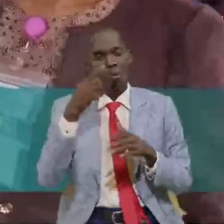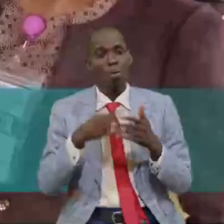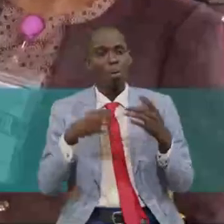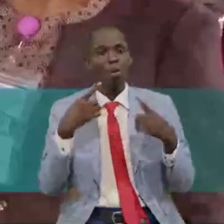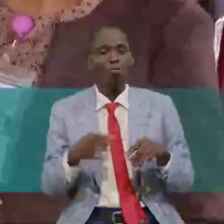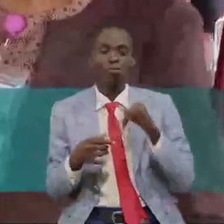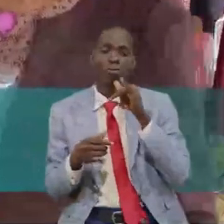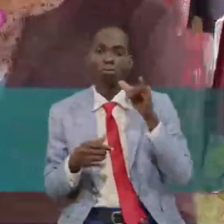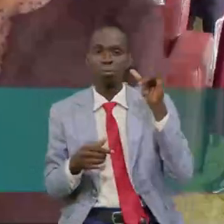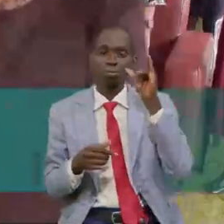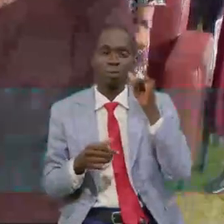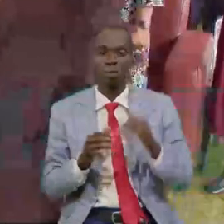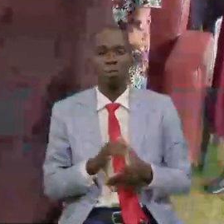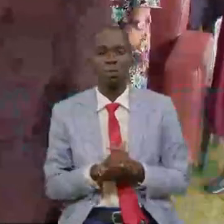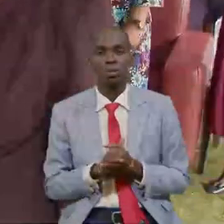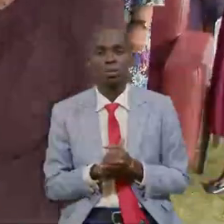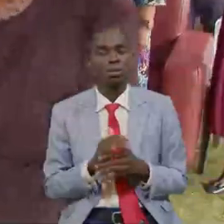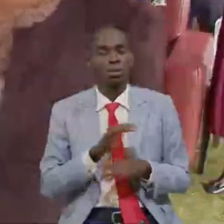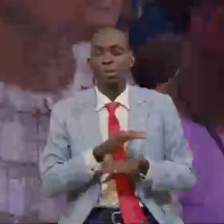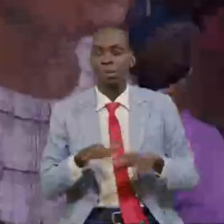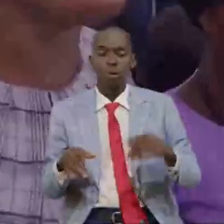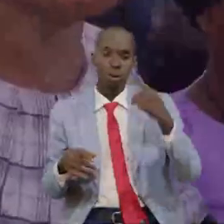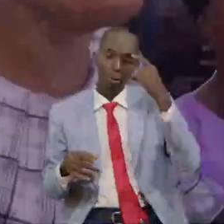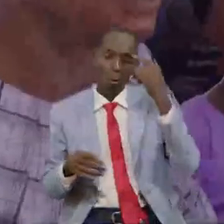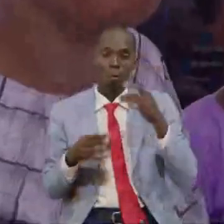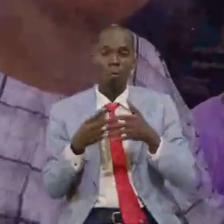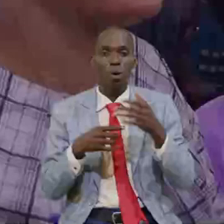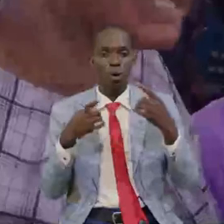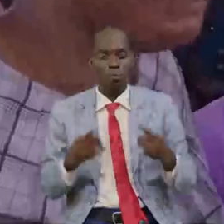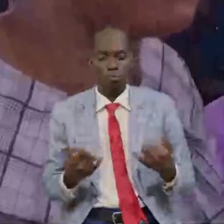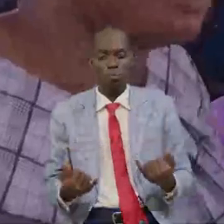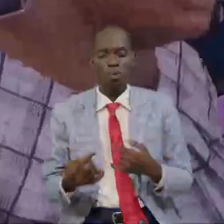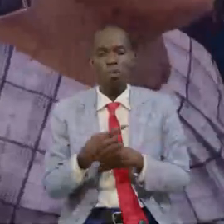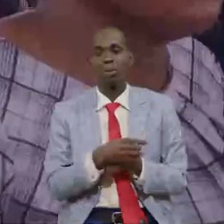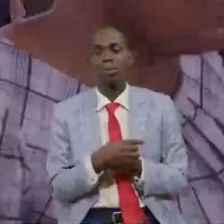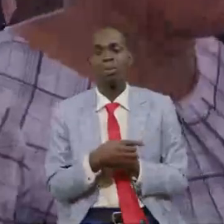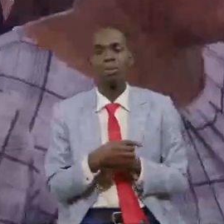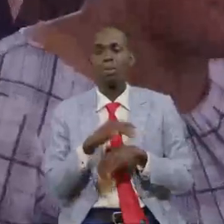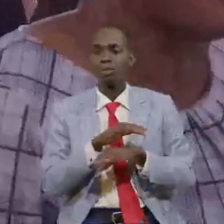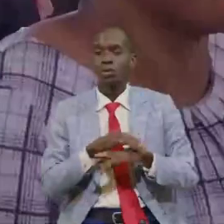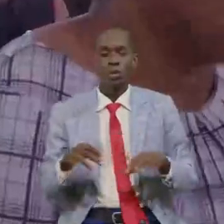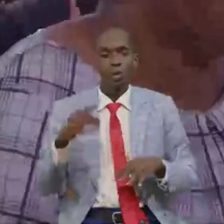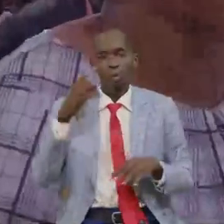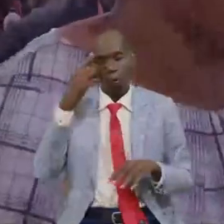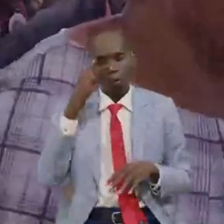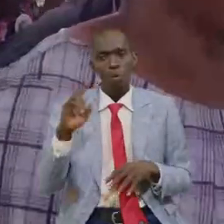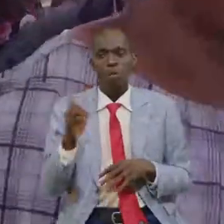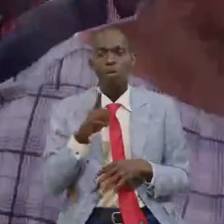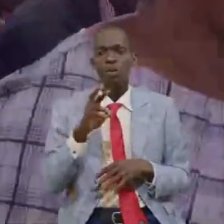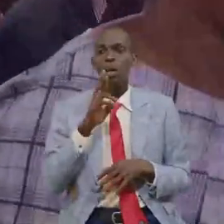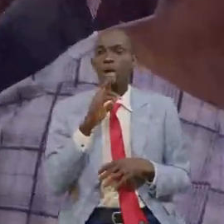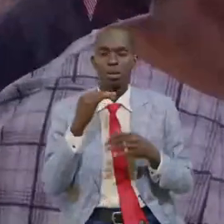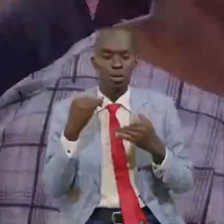Ne te soucie pas de ce qui est arrivé hier. Ne regarde pas ce qui arrive aujourd'hui. Ne regarde pas là où tu es